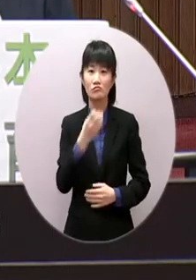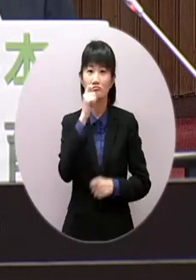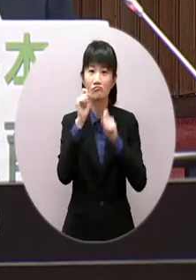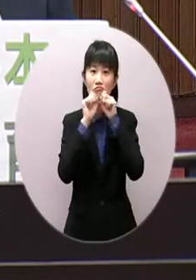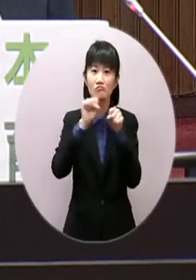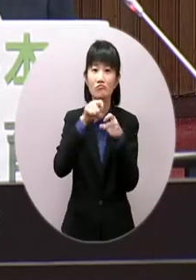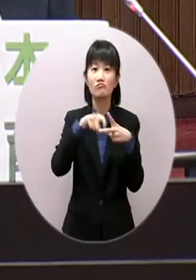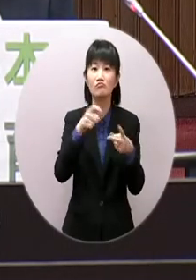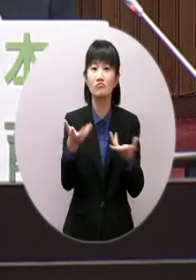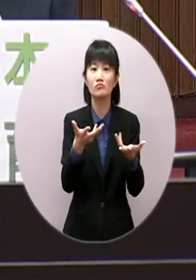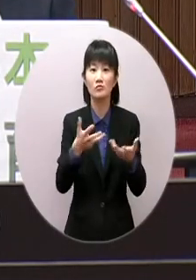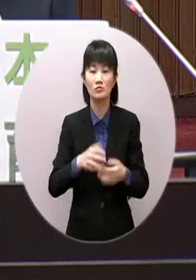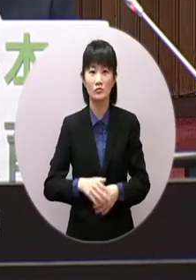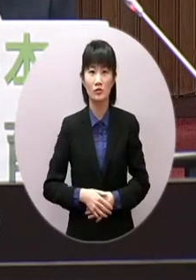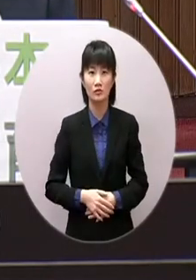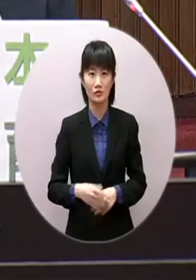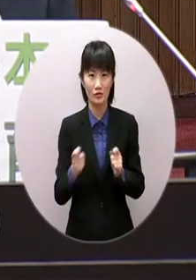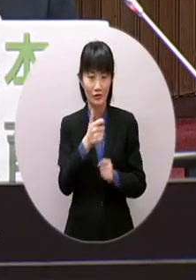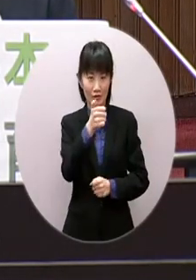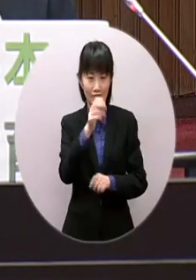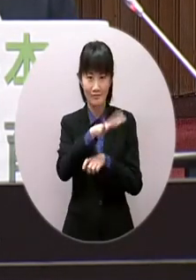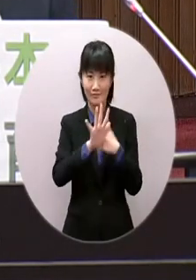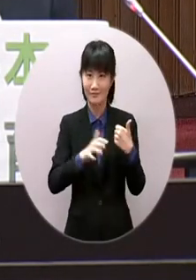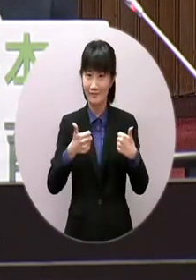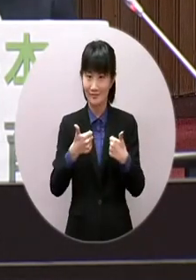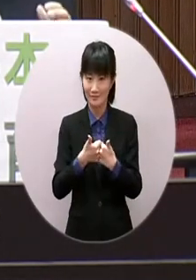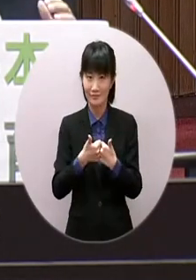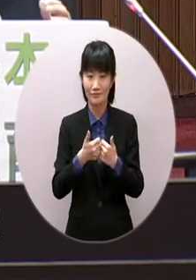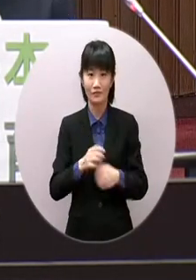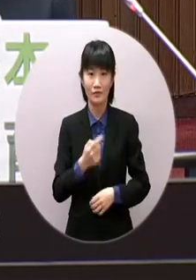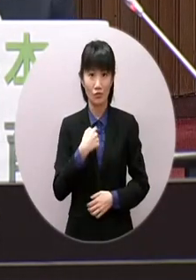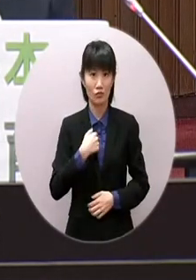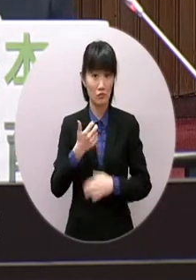加工，最近也很感谢农委会，在我